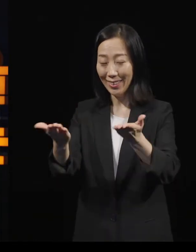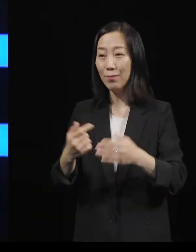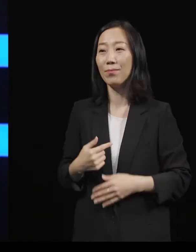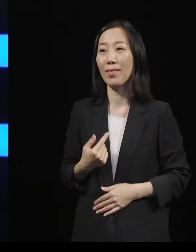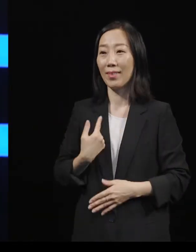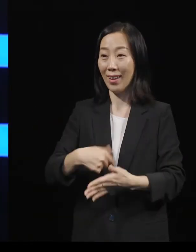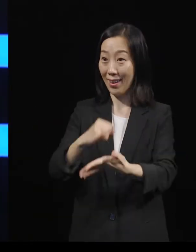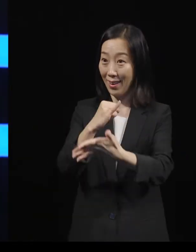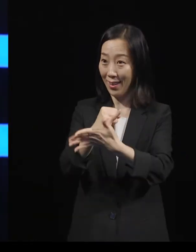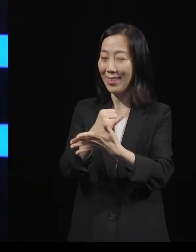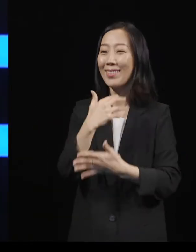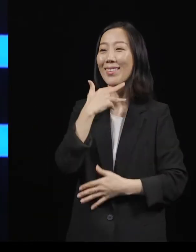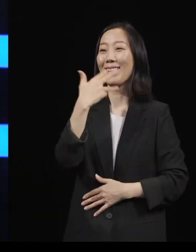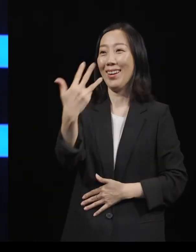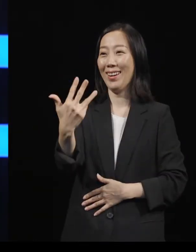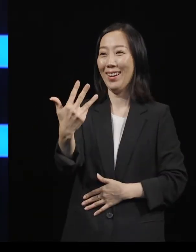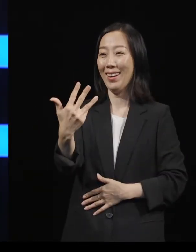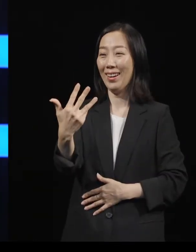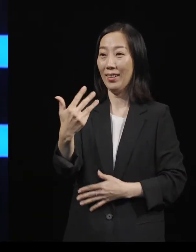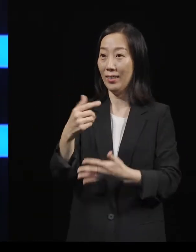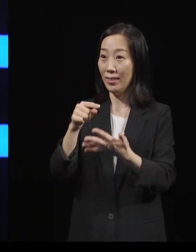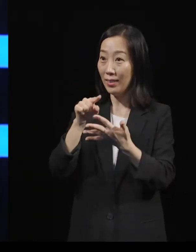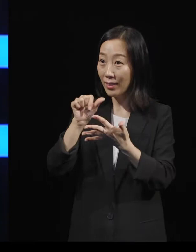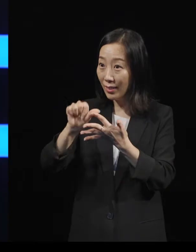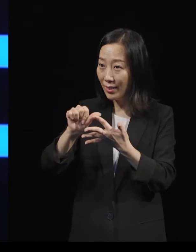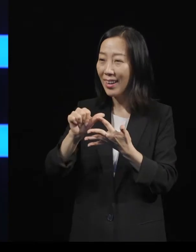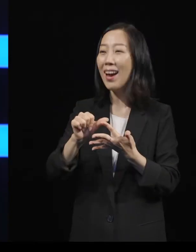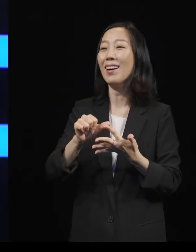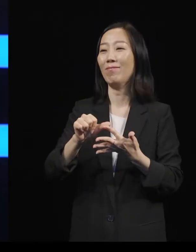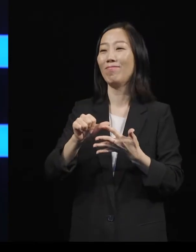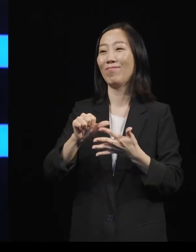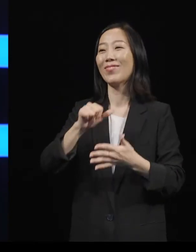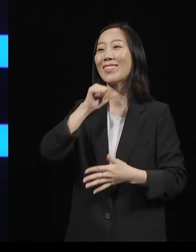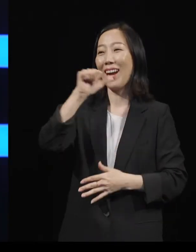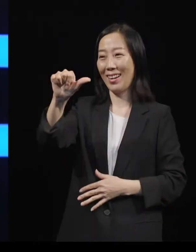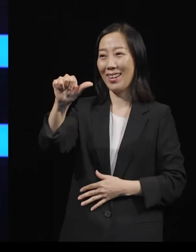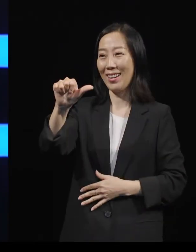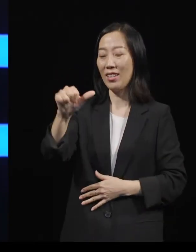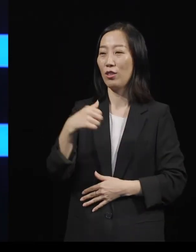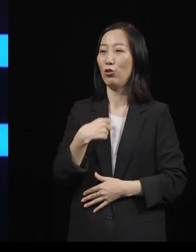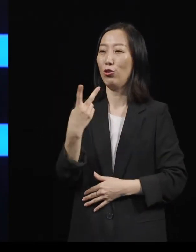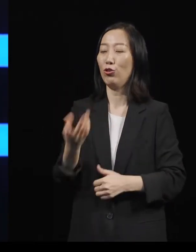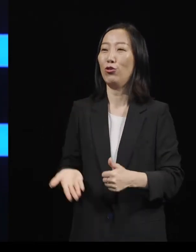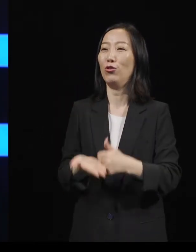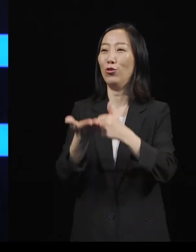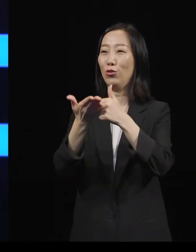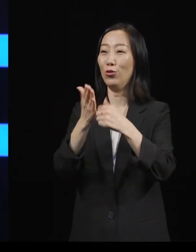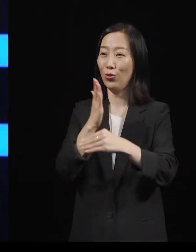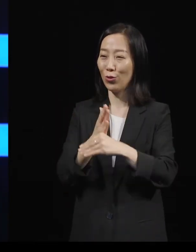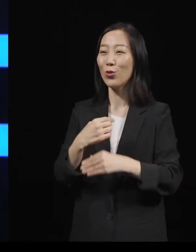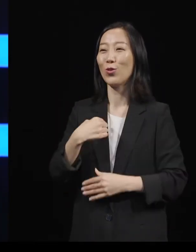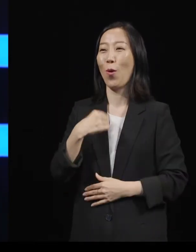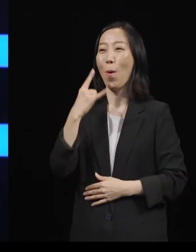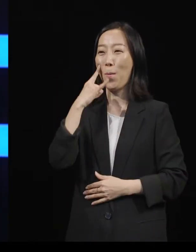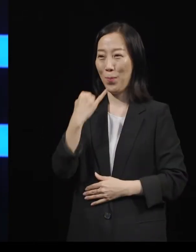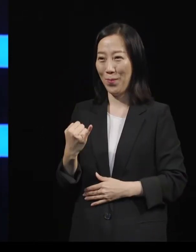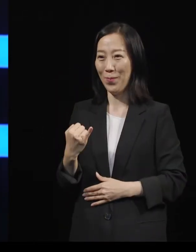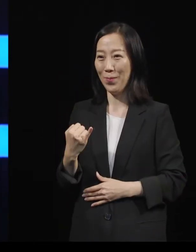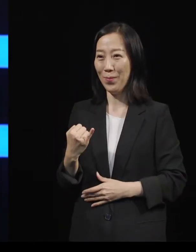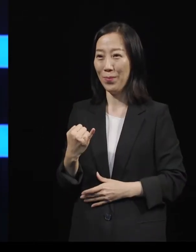저는 8살 장애아이, 5살 비장애아이, 이렇게 두 아이를 양육하고 있는 한